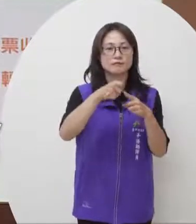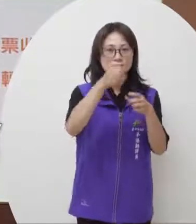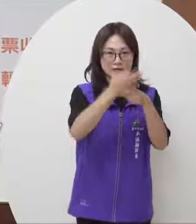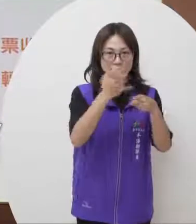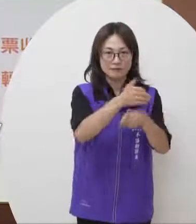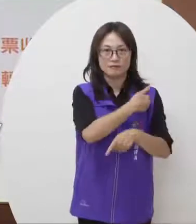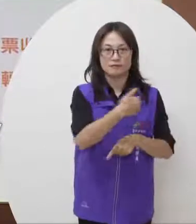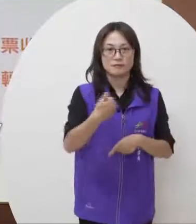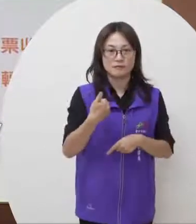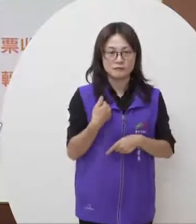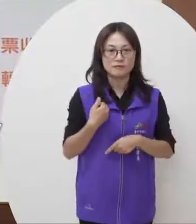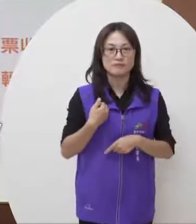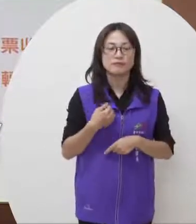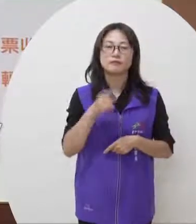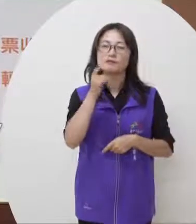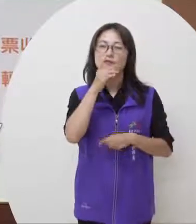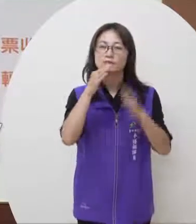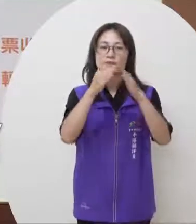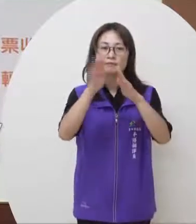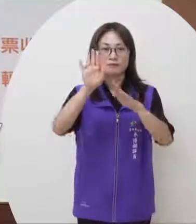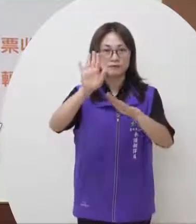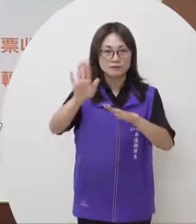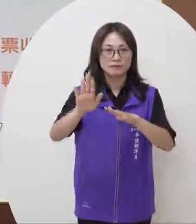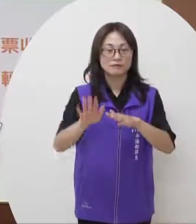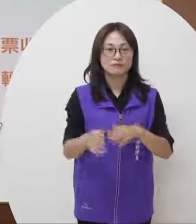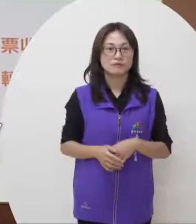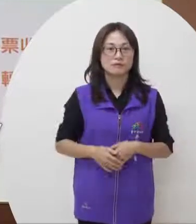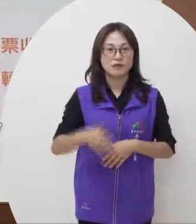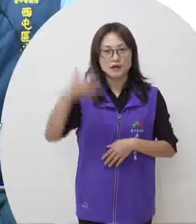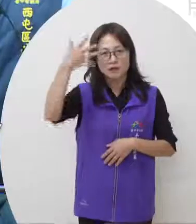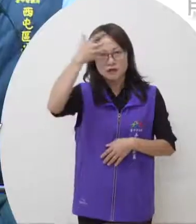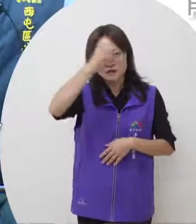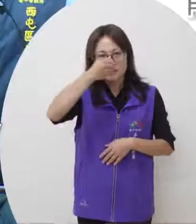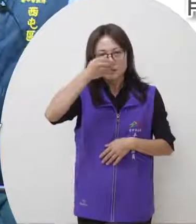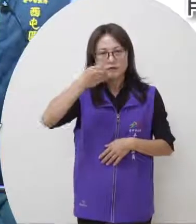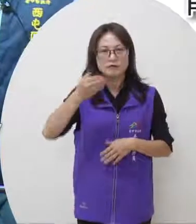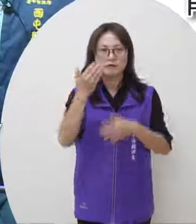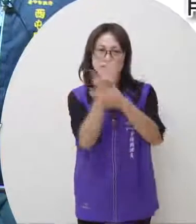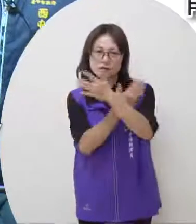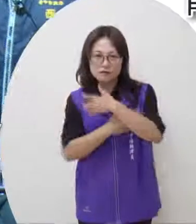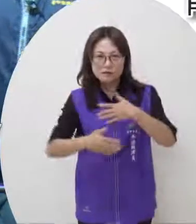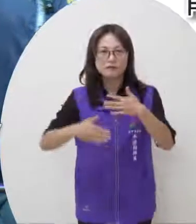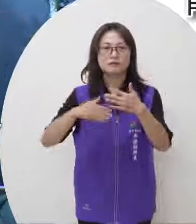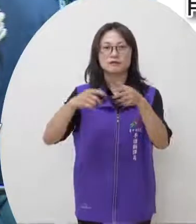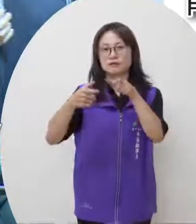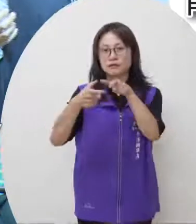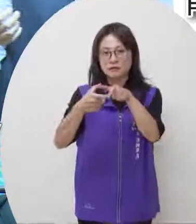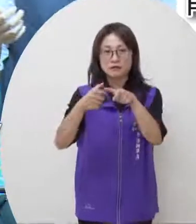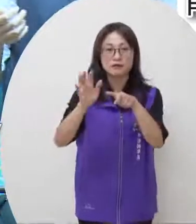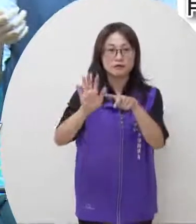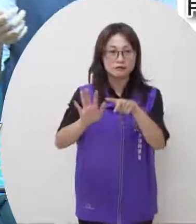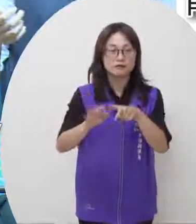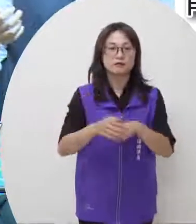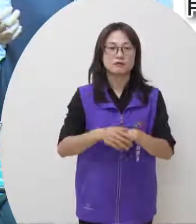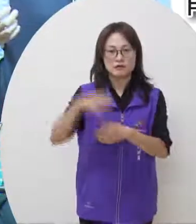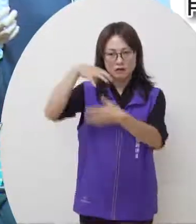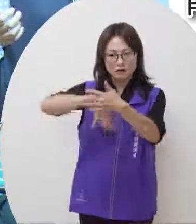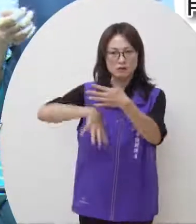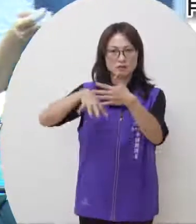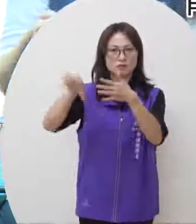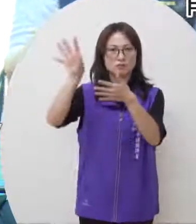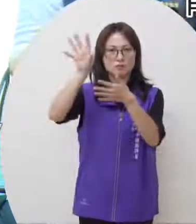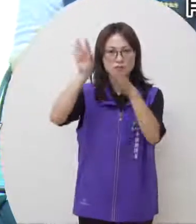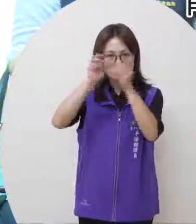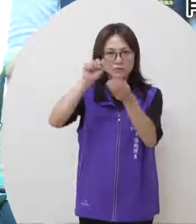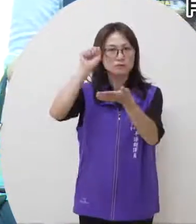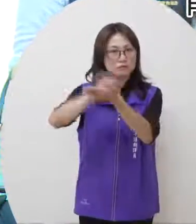敬老爱心卡，它后端已经有登录相关这些身份别，我们会把敬老爱心卡资料再跟我们这个免